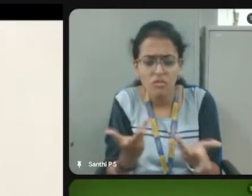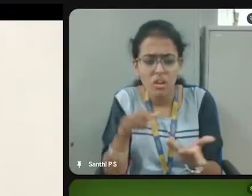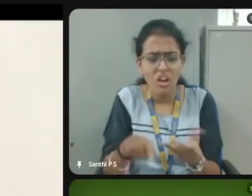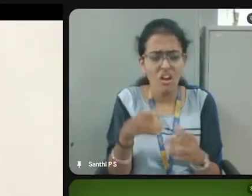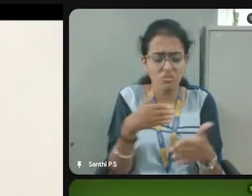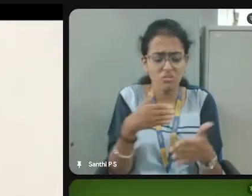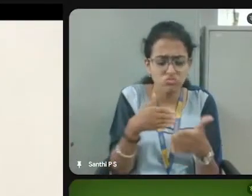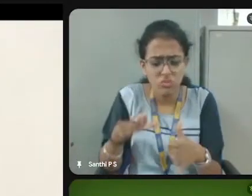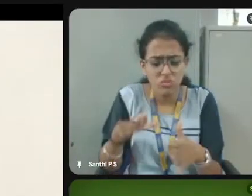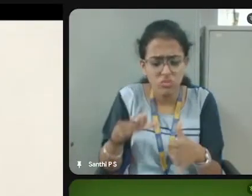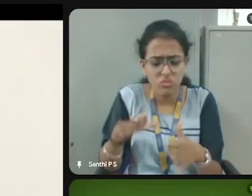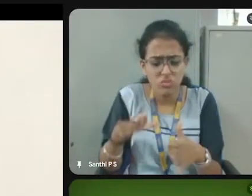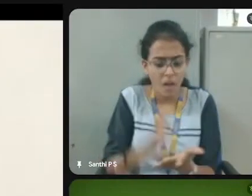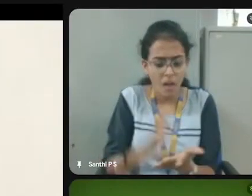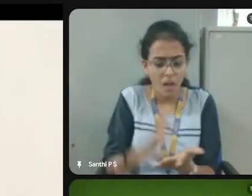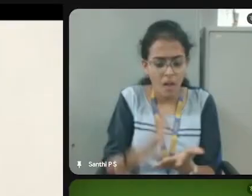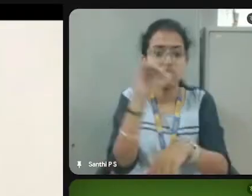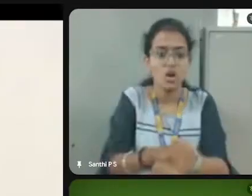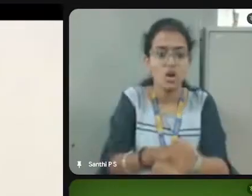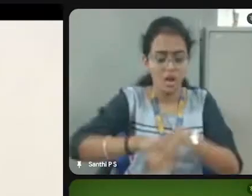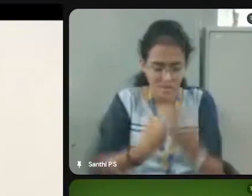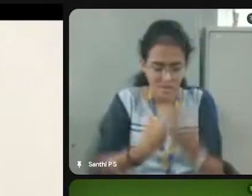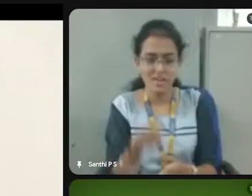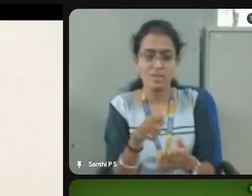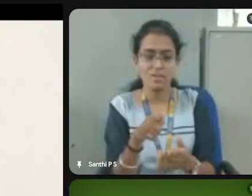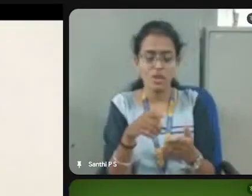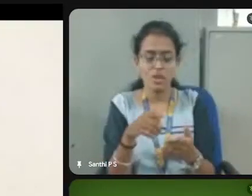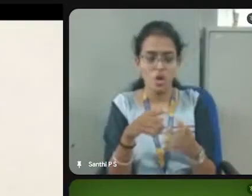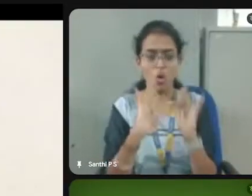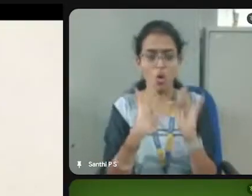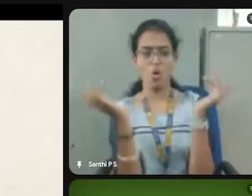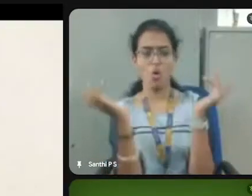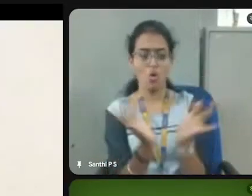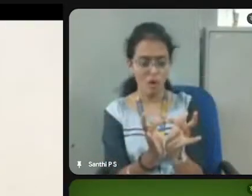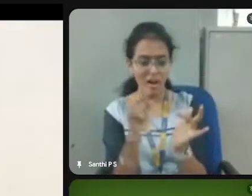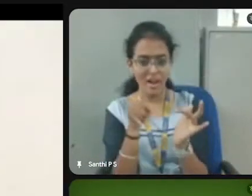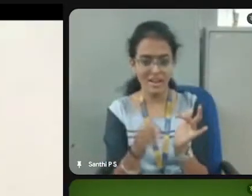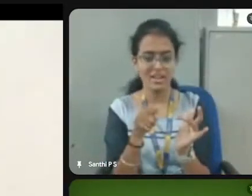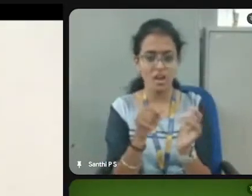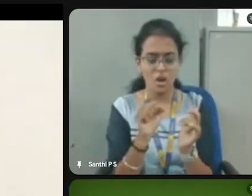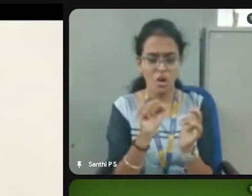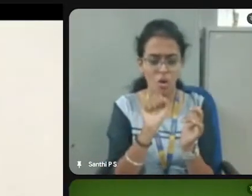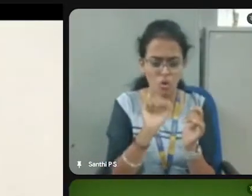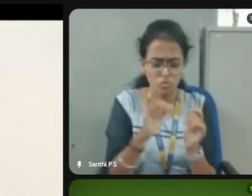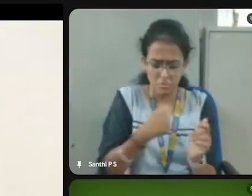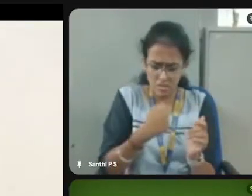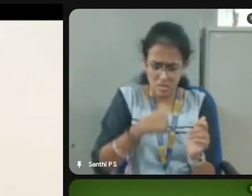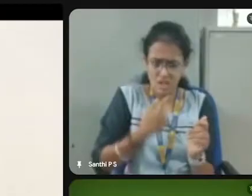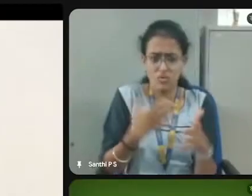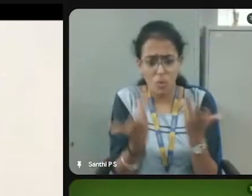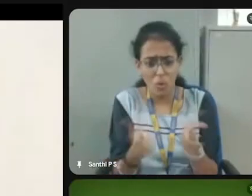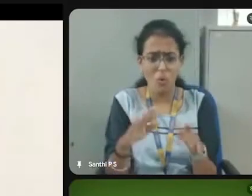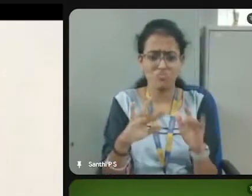കണ്ടുപിടിച്ചതിന് ശേഷം ഈ രേഖകളുമായി കുട്ടി ഓൺലൈനായി, അതായത് നമുക്ക് സ്വന്തമായോ അല്ലെങ്കിൽ ഒരു അക്ഷയ